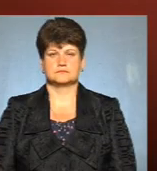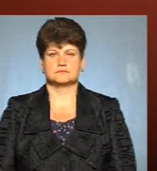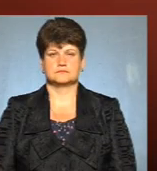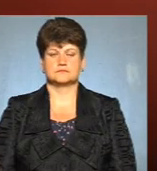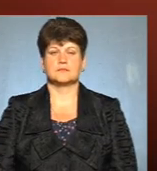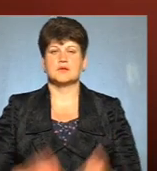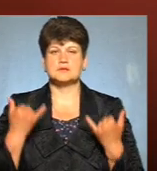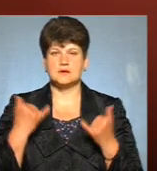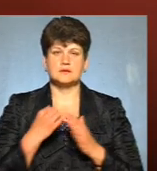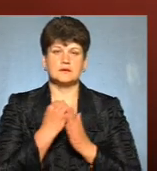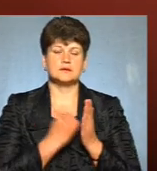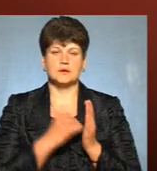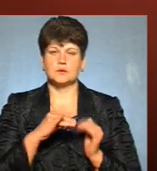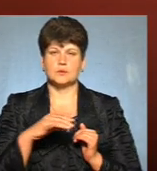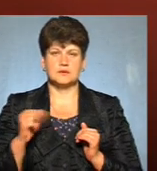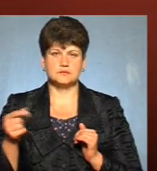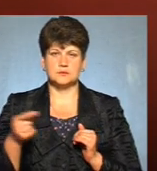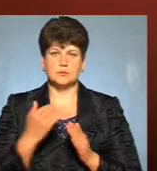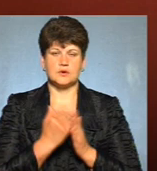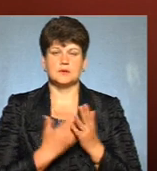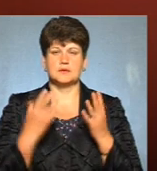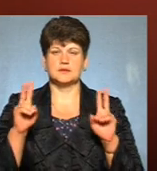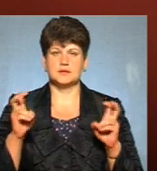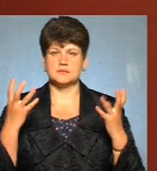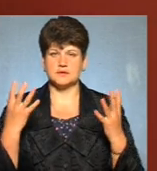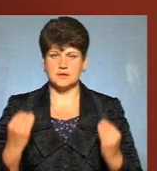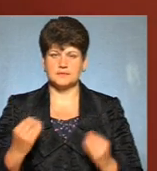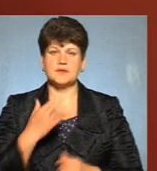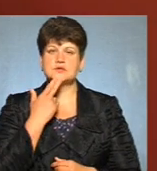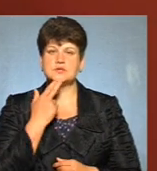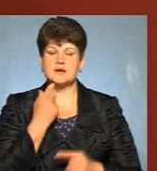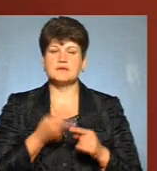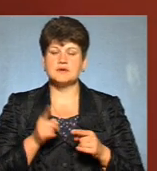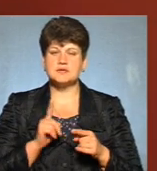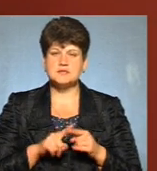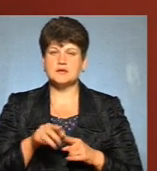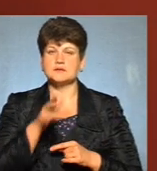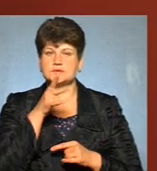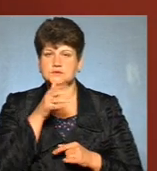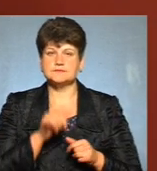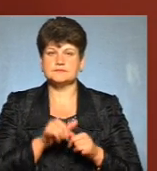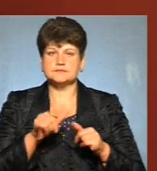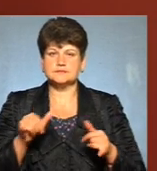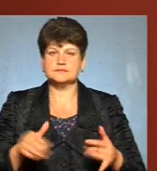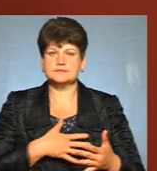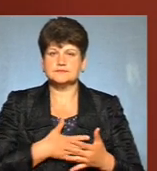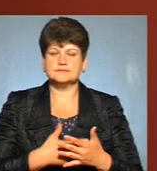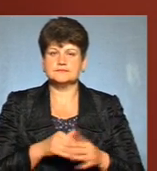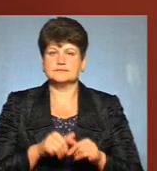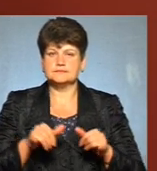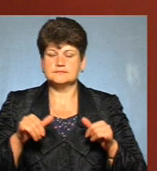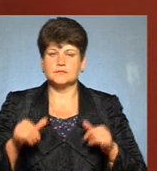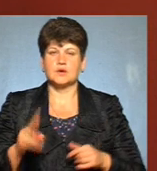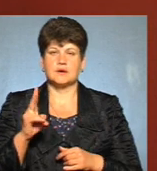ефірі телеканалу ЮА Тернопіль програма «Тема дня». Червень – це пік активності кліщів. Щодня до обласного